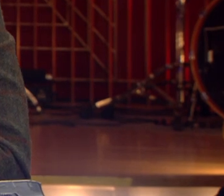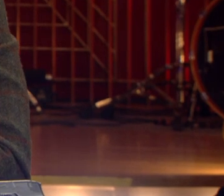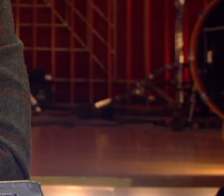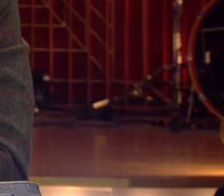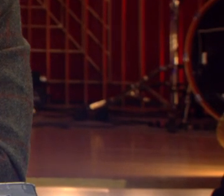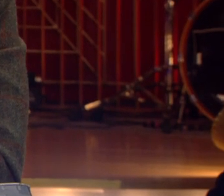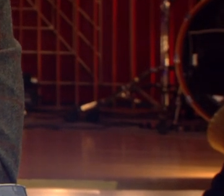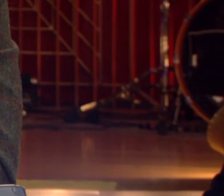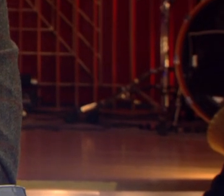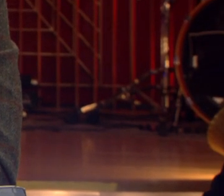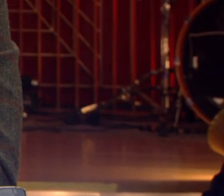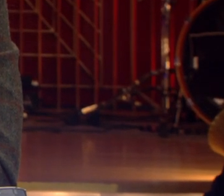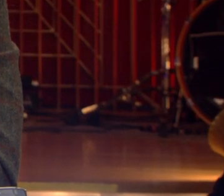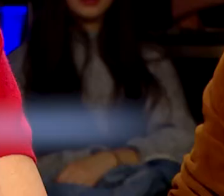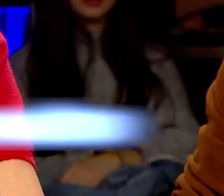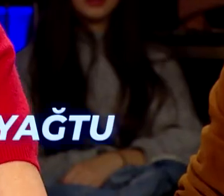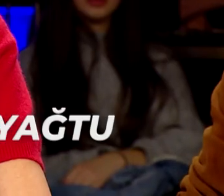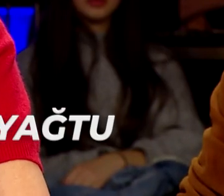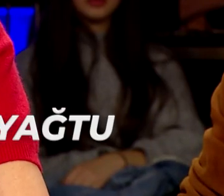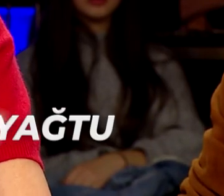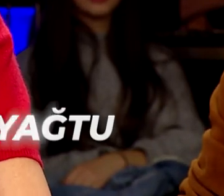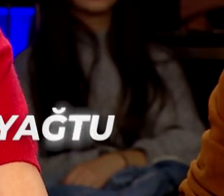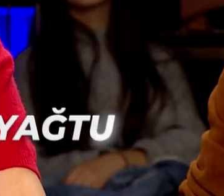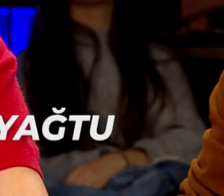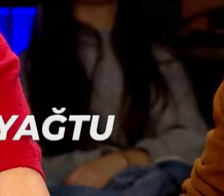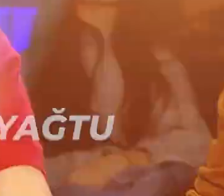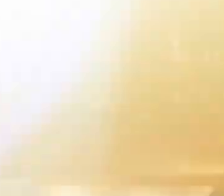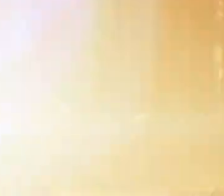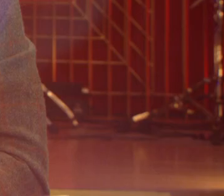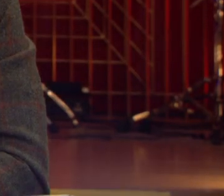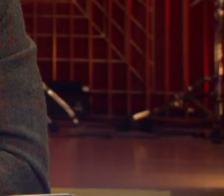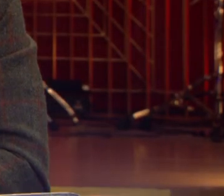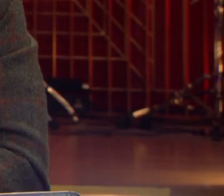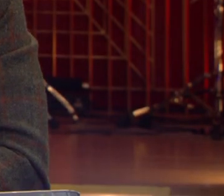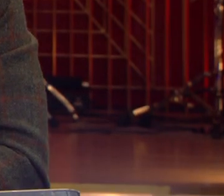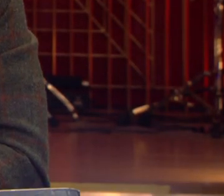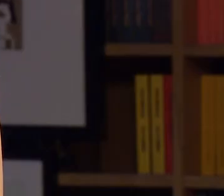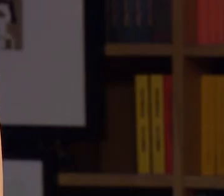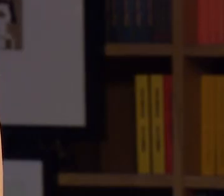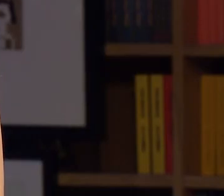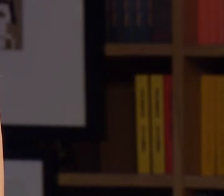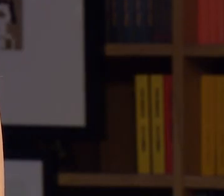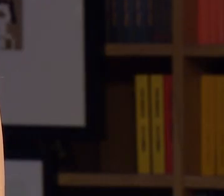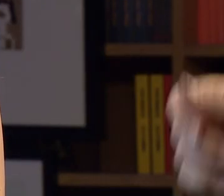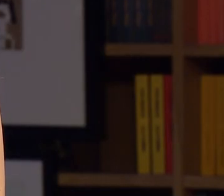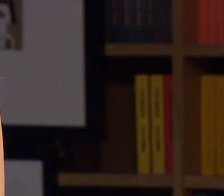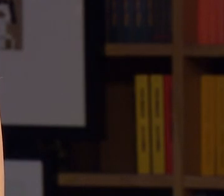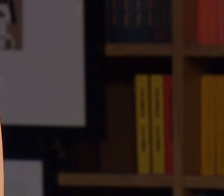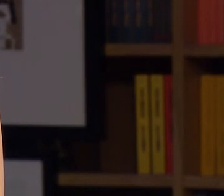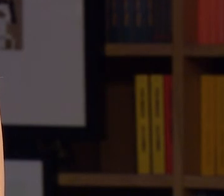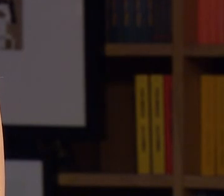Yani? Pınar, lütfen beni bir göz doktoruna götür. Ahu Yatu. Senin de kısacık hayatında müthiş şeyler var.